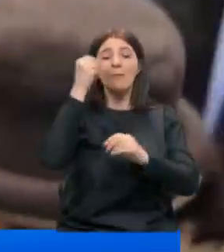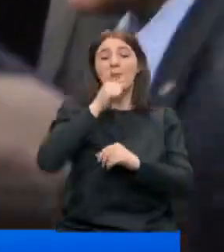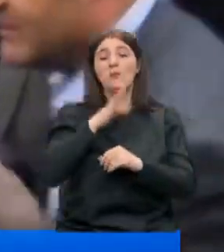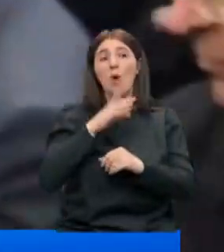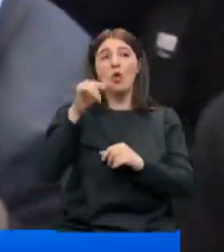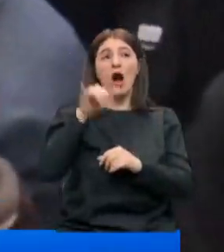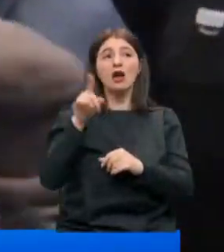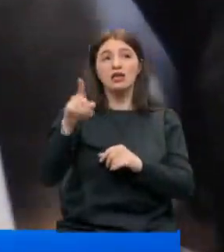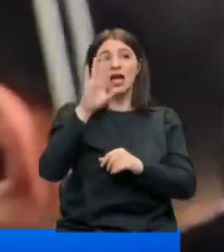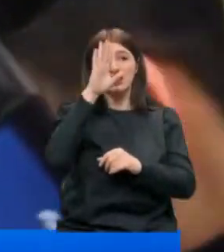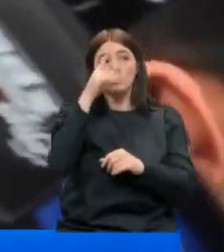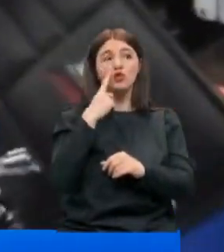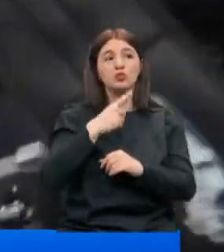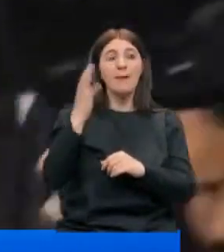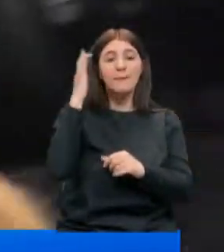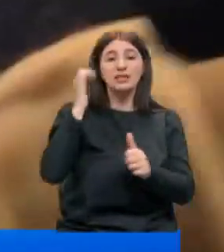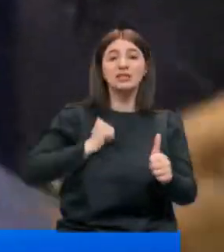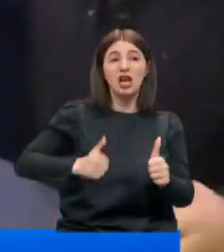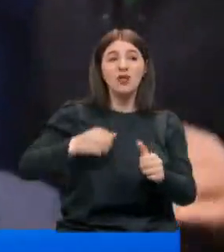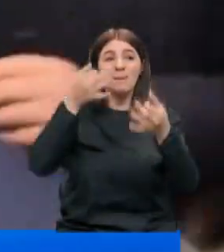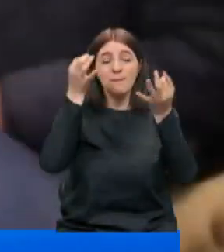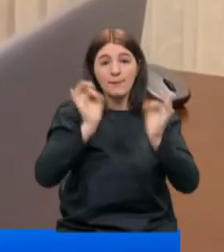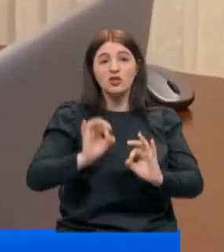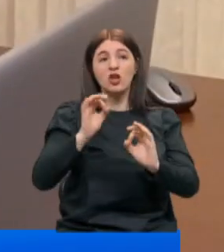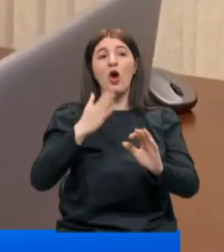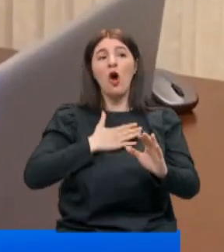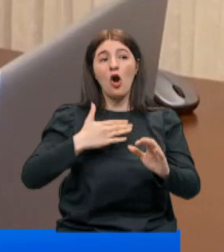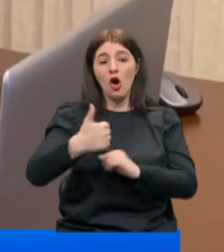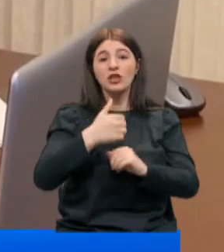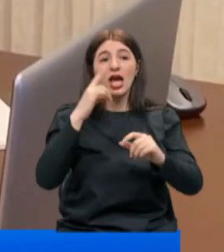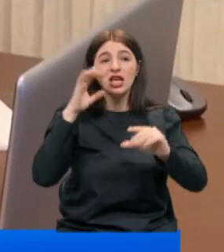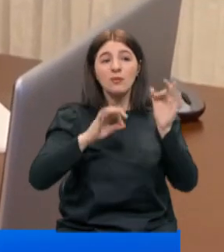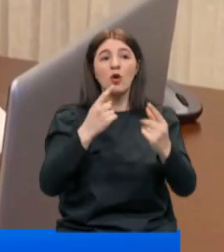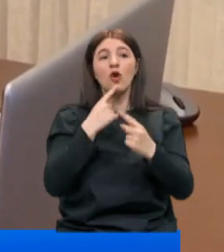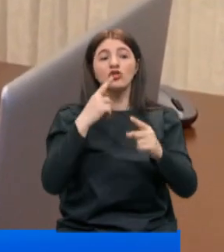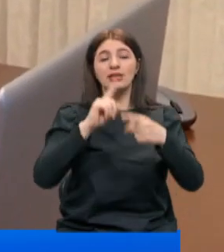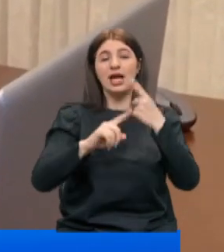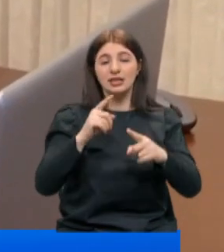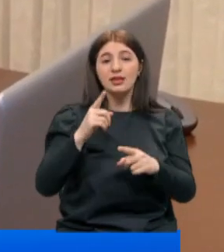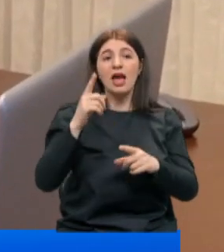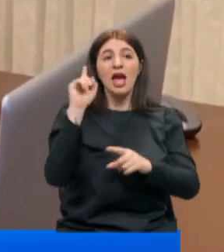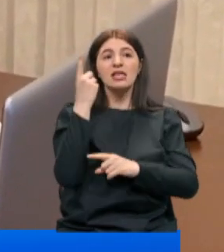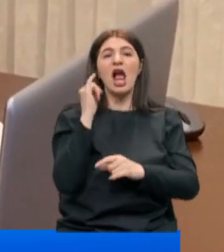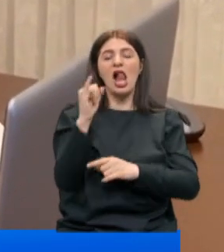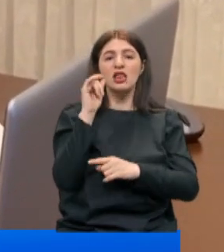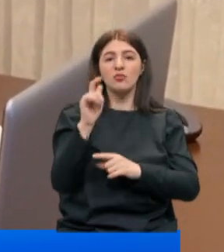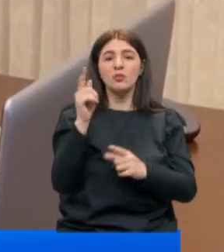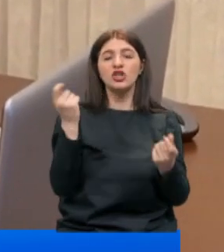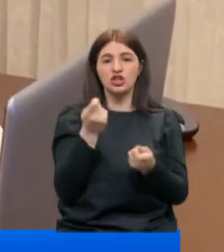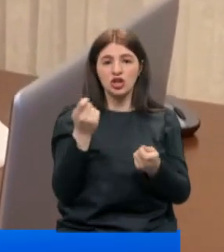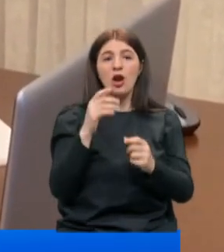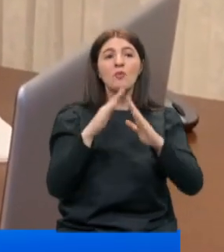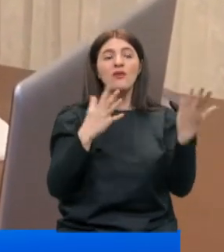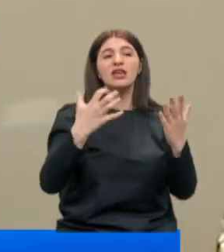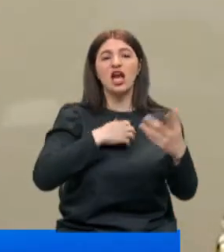Ekrem İmamoğlu hakkında İstanbul Cumhuriyet başsavcılığı'nca başlatılan ön incelemeyi konuşuyor siyaset iktidarı eleştirdiği yapılan işlemi